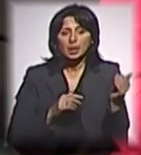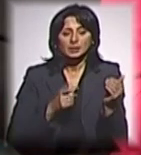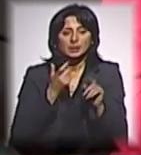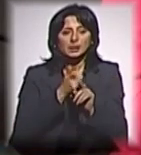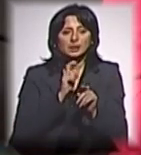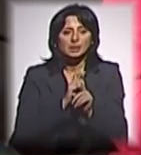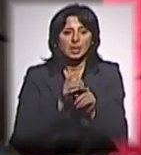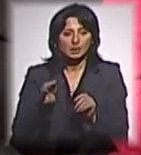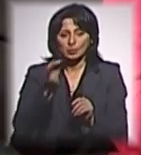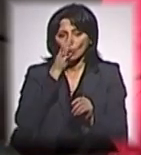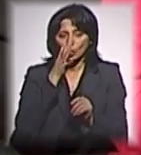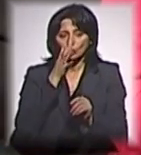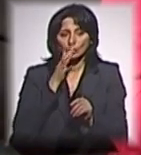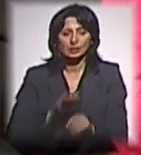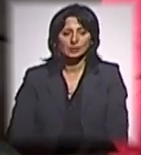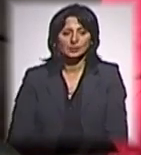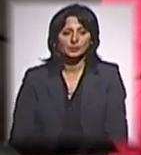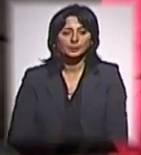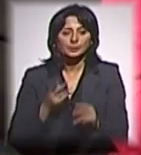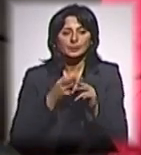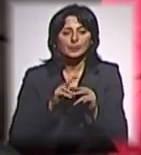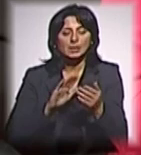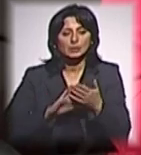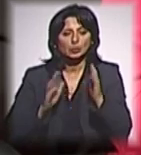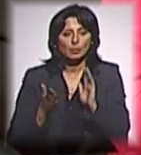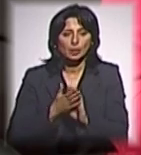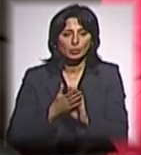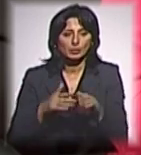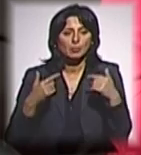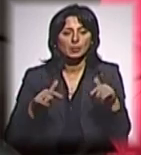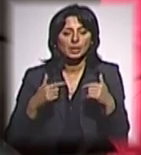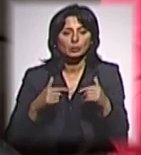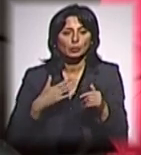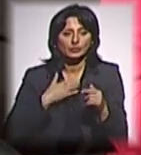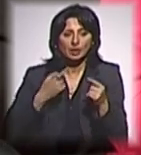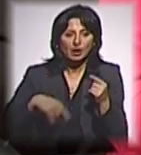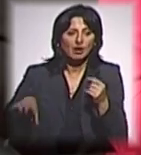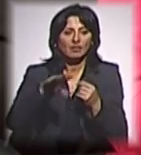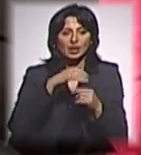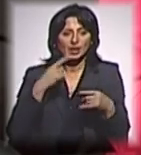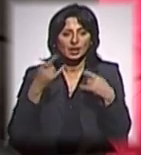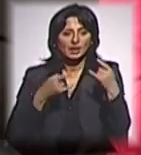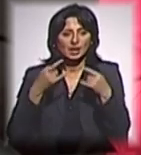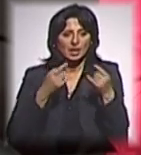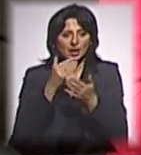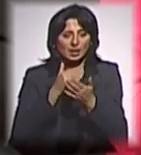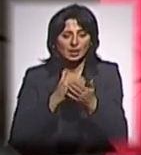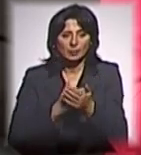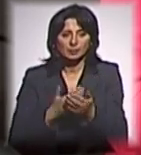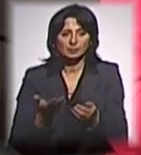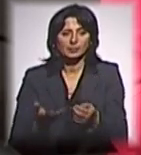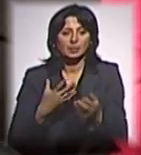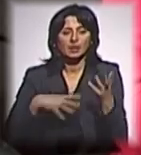ძალიან მოეწონათ ეს მდგომარეობა და პრაქტიკულად ჩვენ ყველა ტელეეთერიდან,